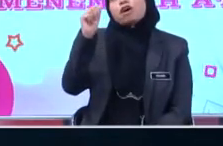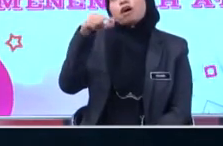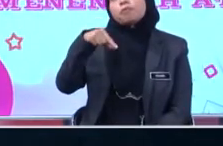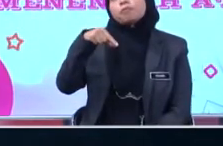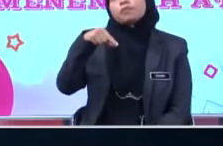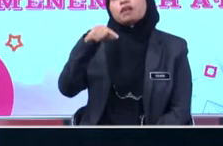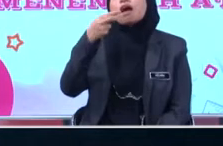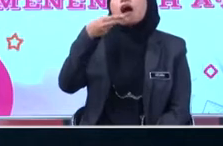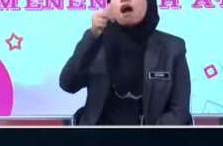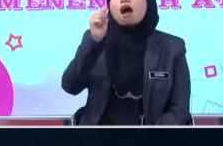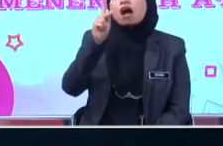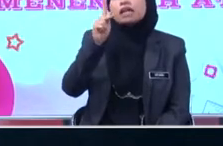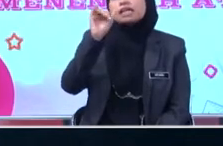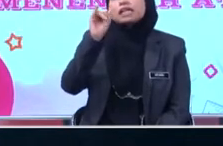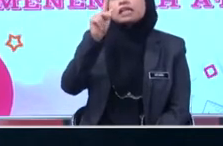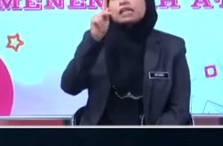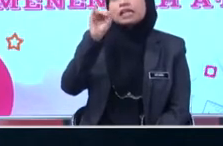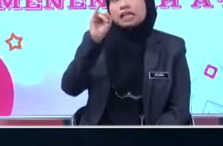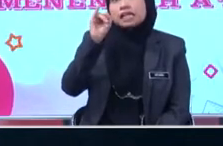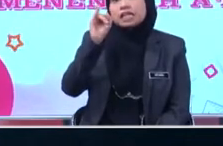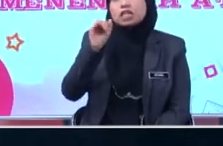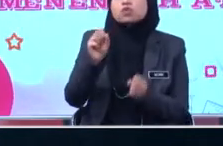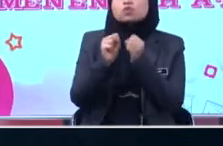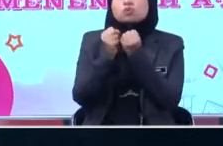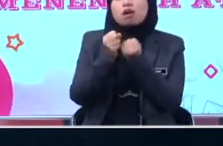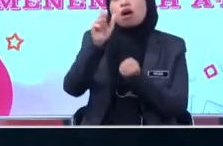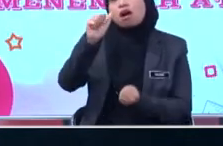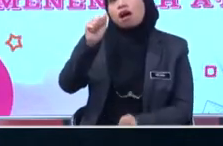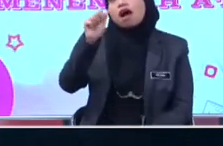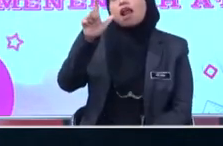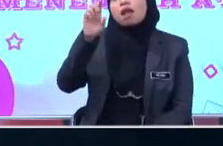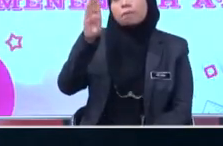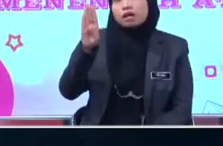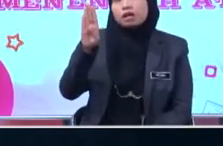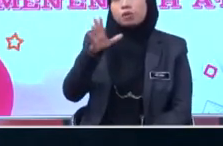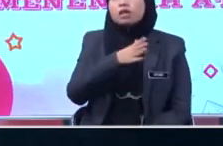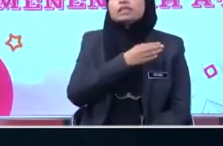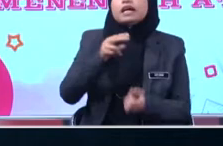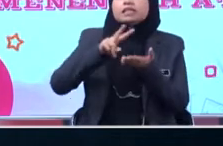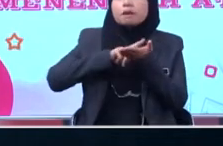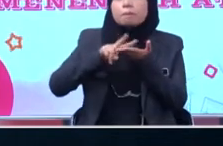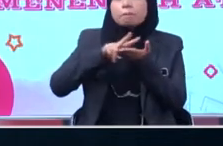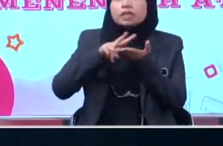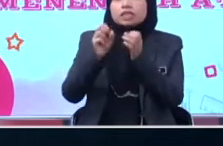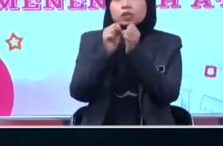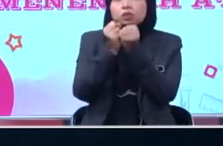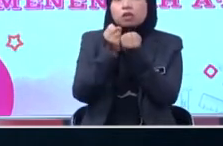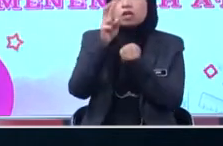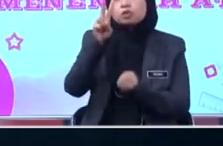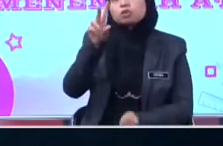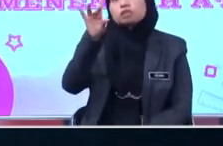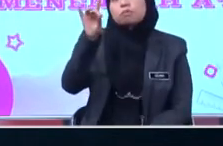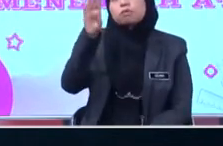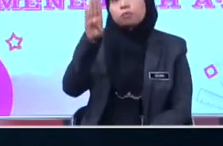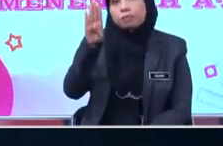284 Surah al-baqarah dan yang kedua yaitu membaca ayat suroh ayat 284